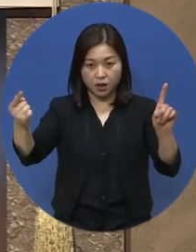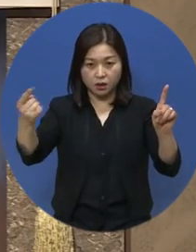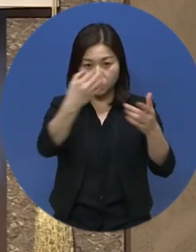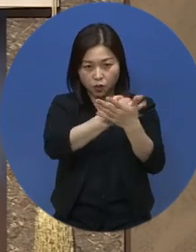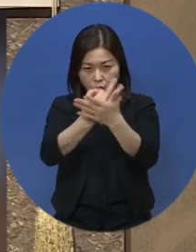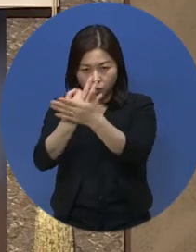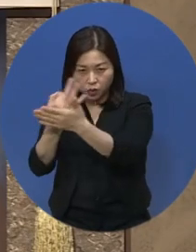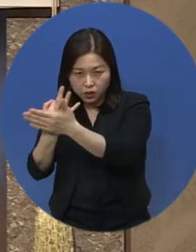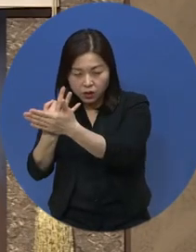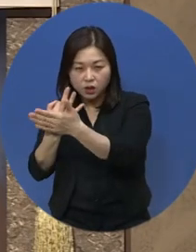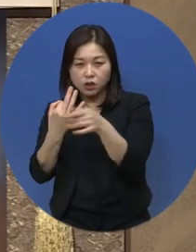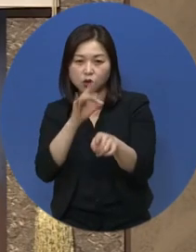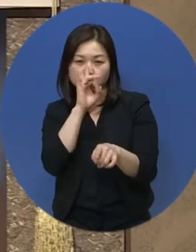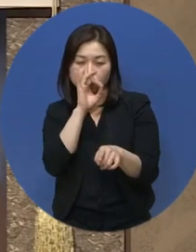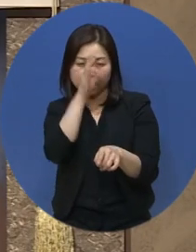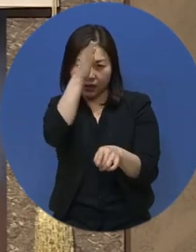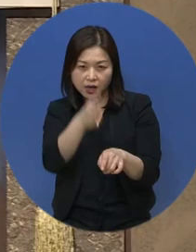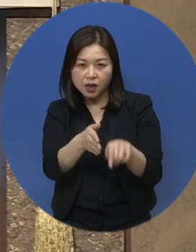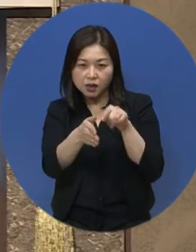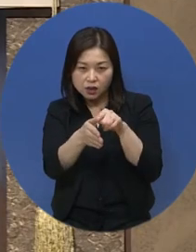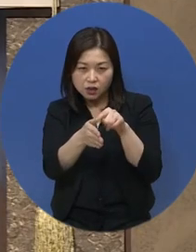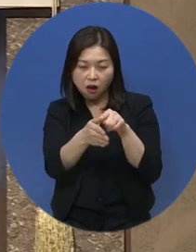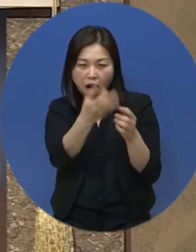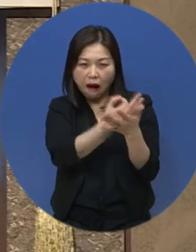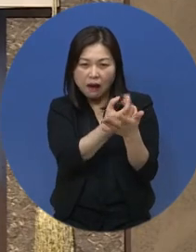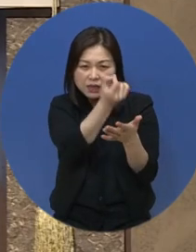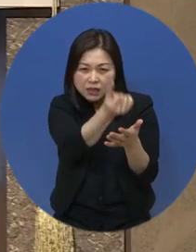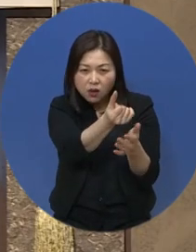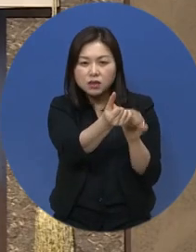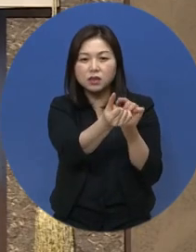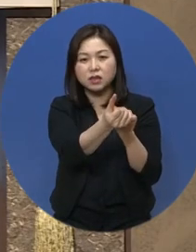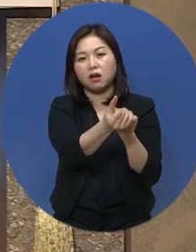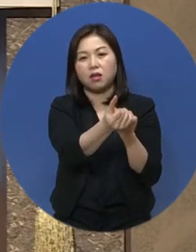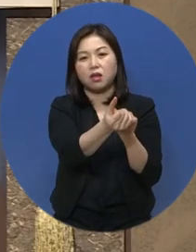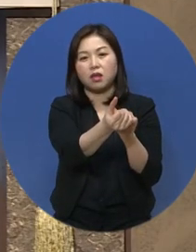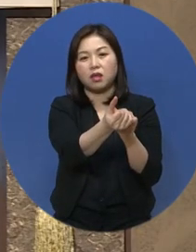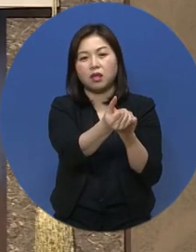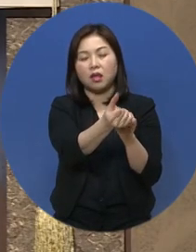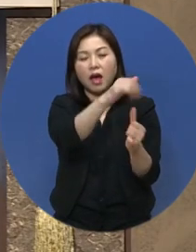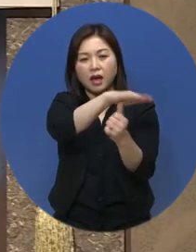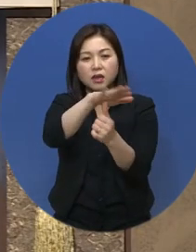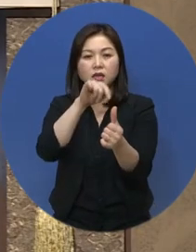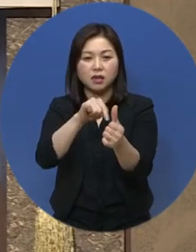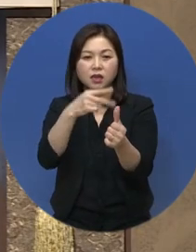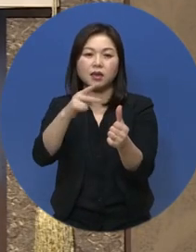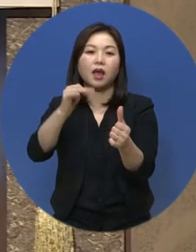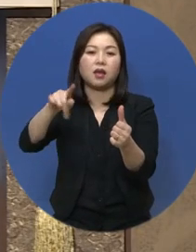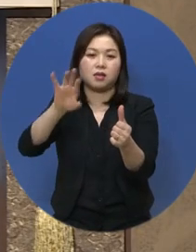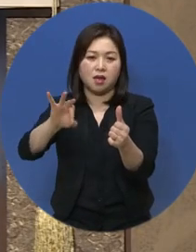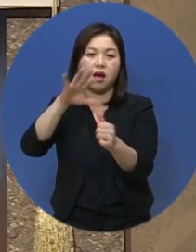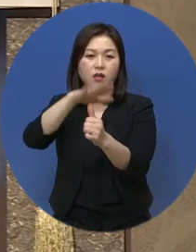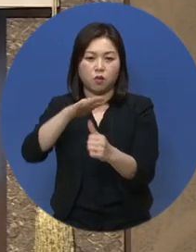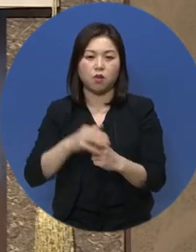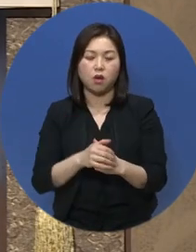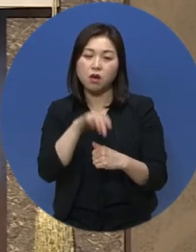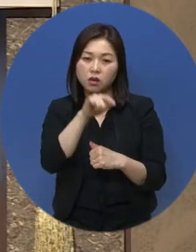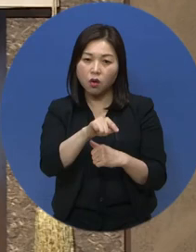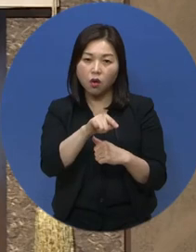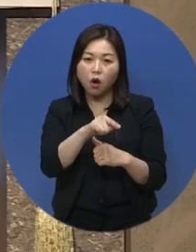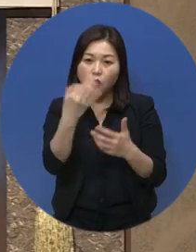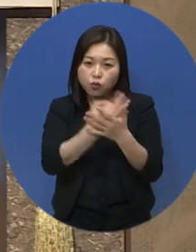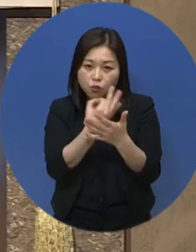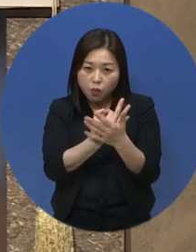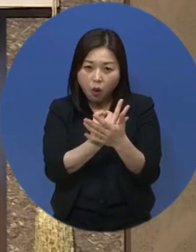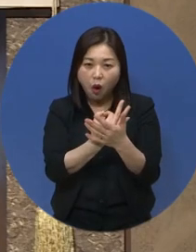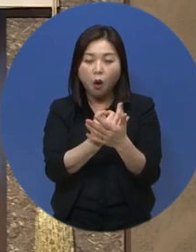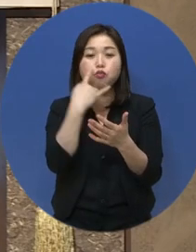잘라서 네. 경제적인 소득이 밑에 있는 아이들을 얘기하는 거거든요. 예. 그러면 이것은 무엇을 얘기하냐면 부모의 경제적 상황에 따라서 너는